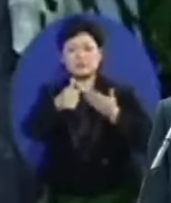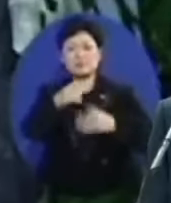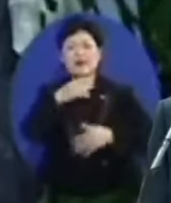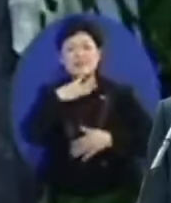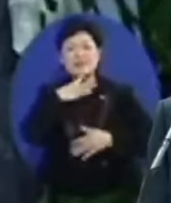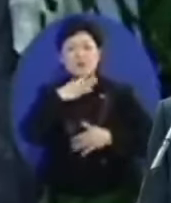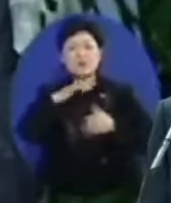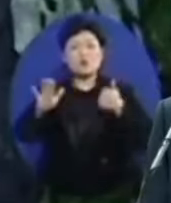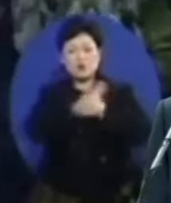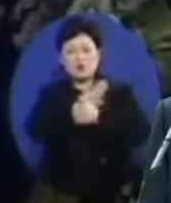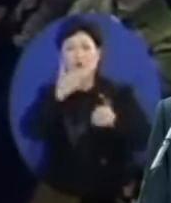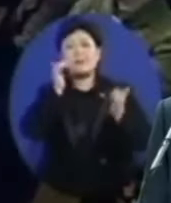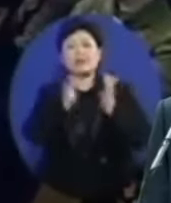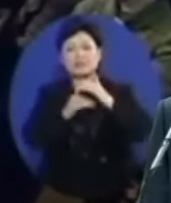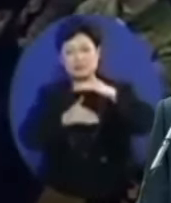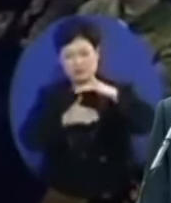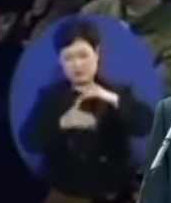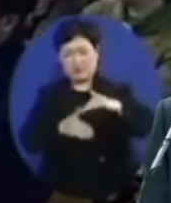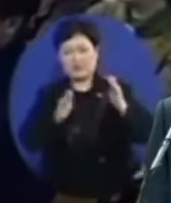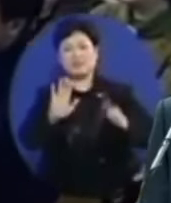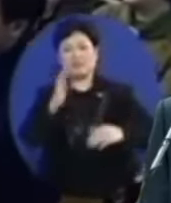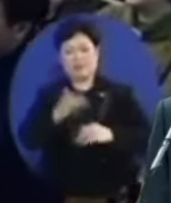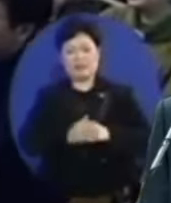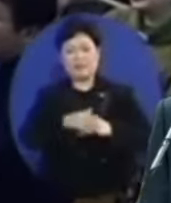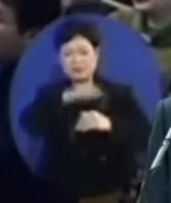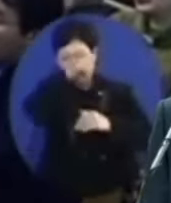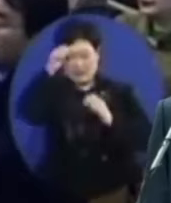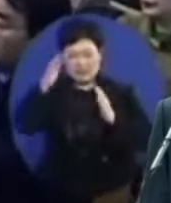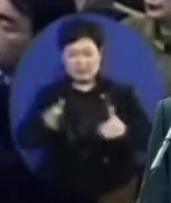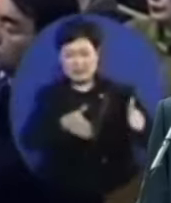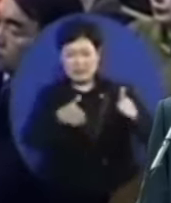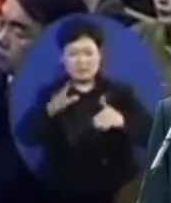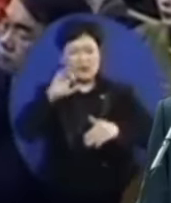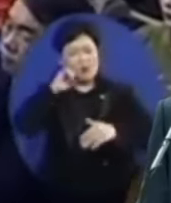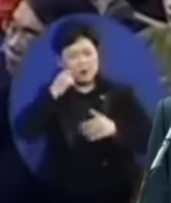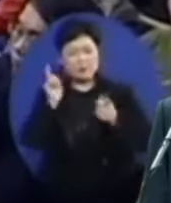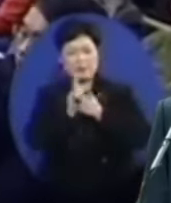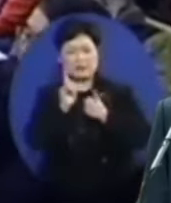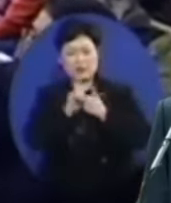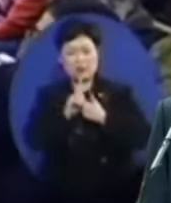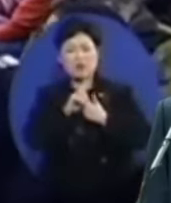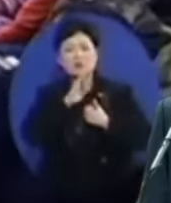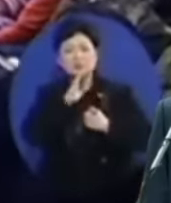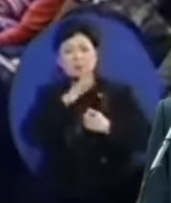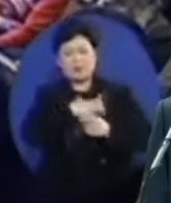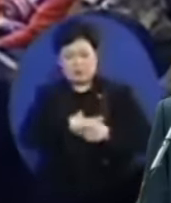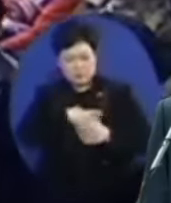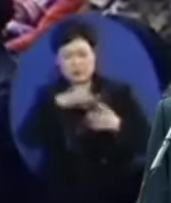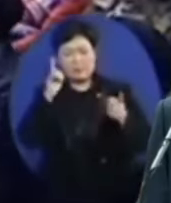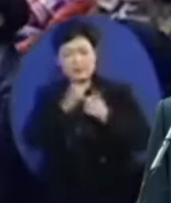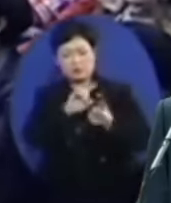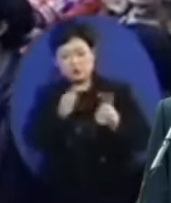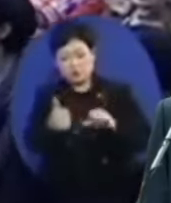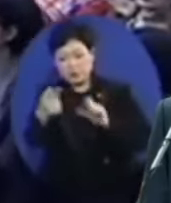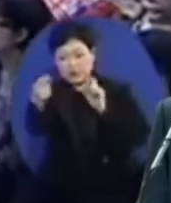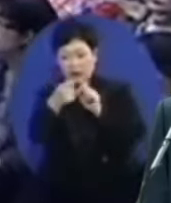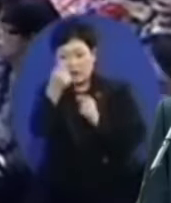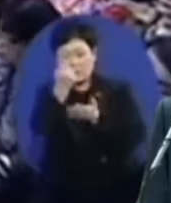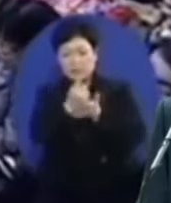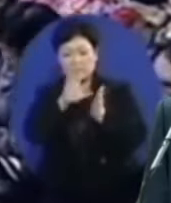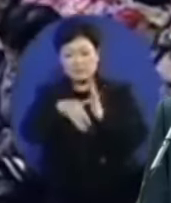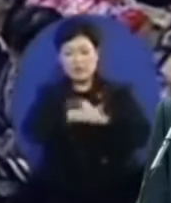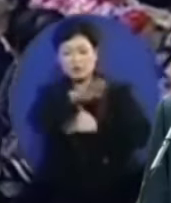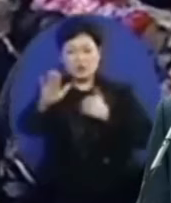위로요 안식임을 알았던 것입니다. 인생의 길에서 광풍을 만나거나 폭우를 만났을 때 그리고 죽음이 눈앞에 다가올 때 우리의